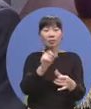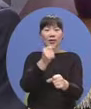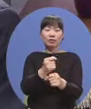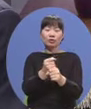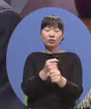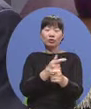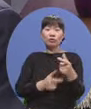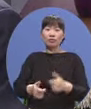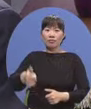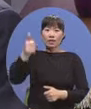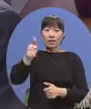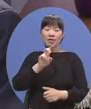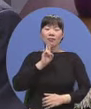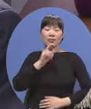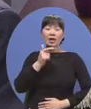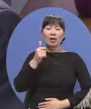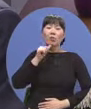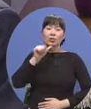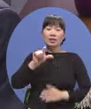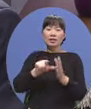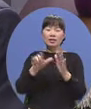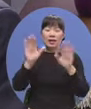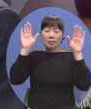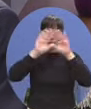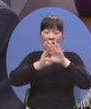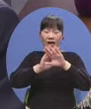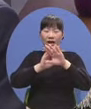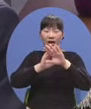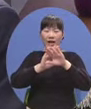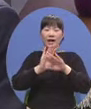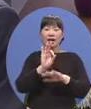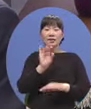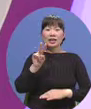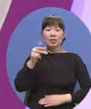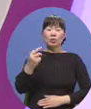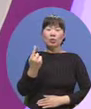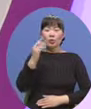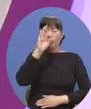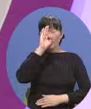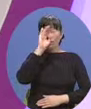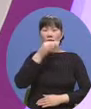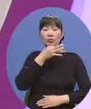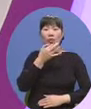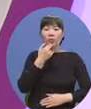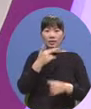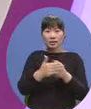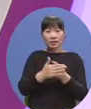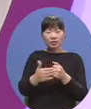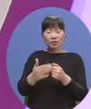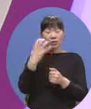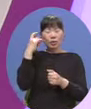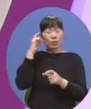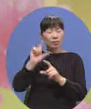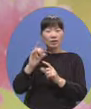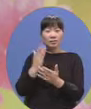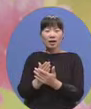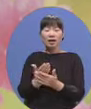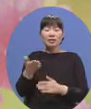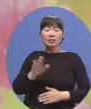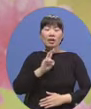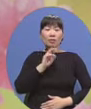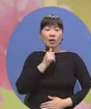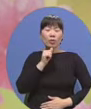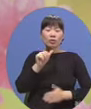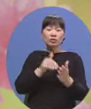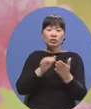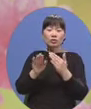만 5세까지는 밤에 자는 것 자체를 야뇨증이라 부르지도 않을 정도니까 고민 안 하셔도 됩니다. 그럼 야뇨증일 경우에, 그러니까 5세 이후에도